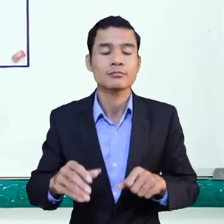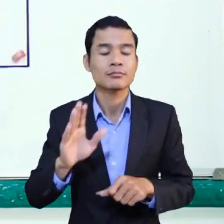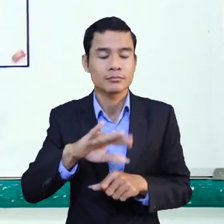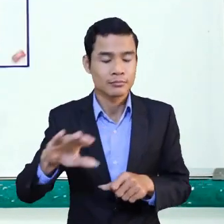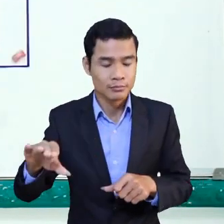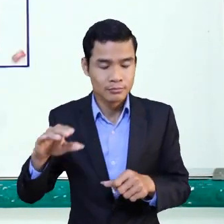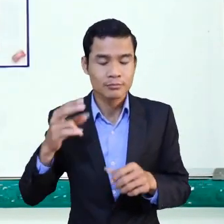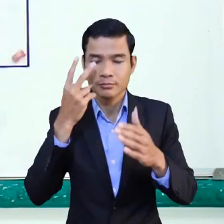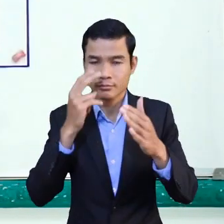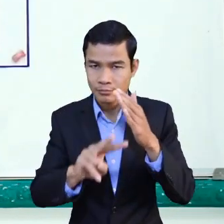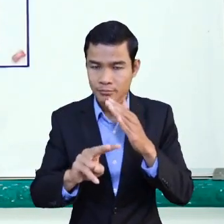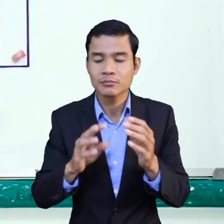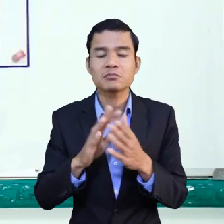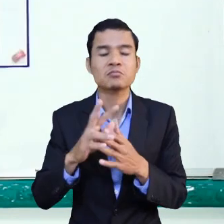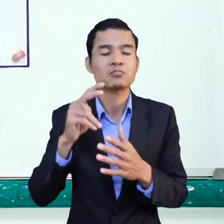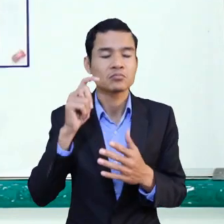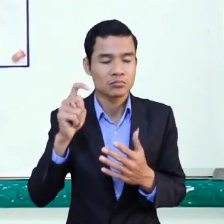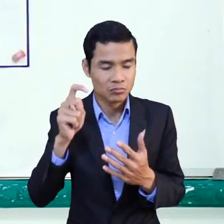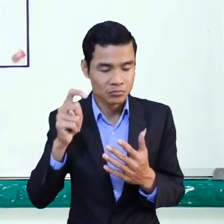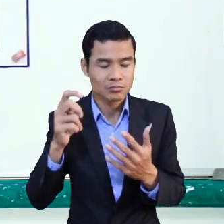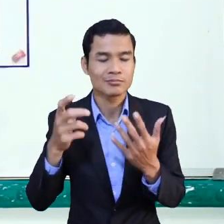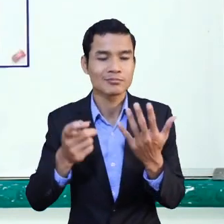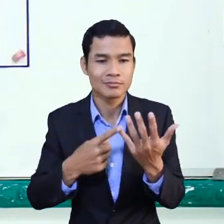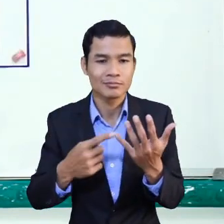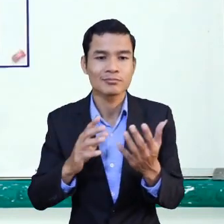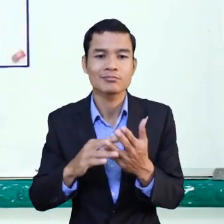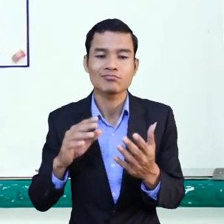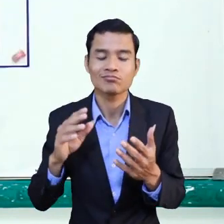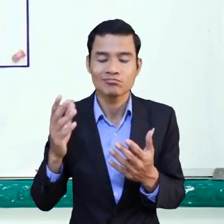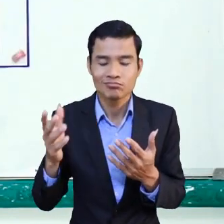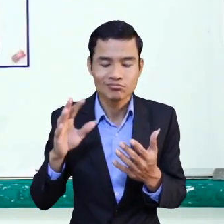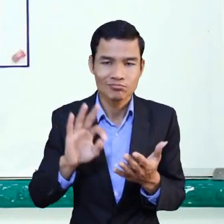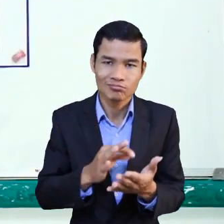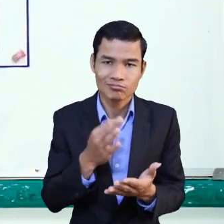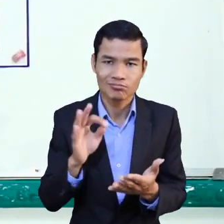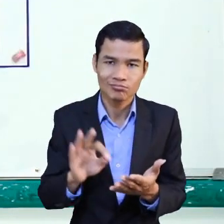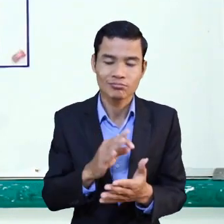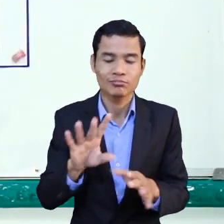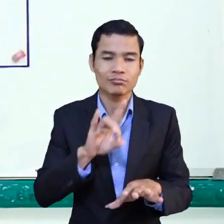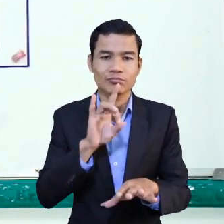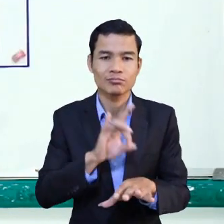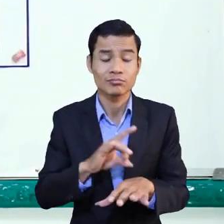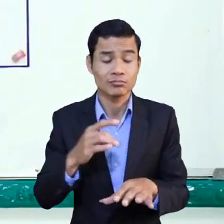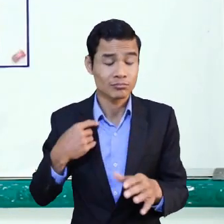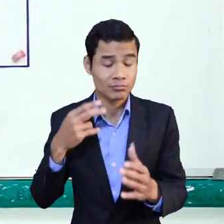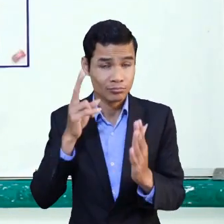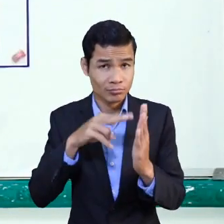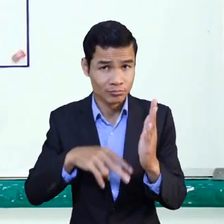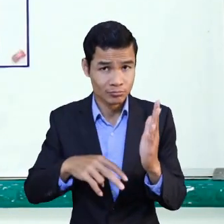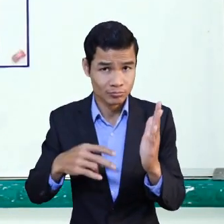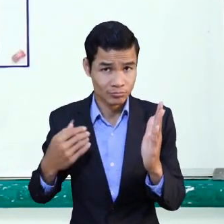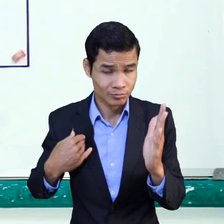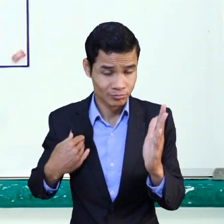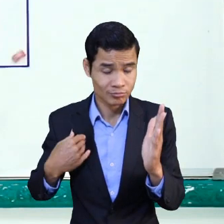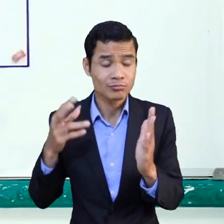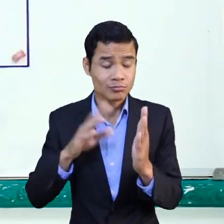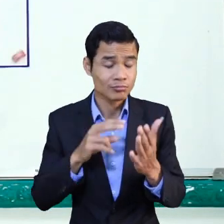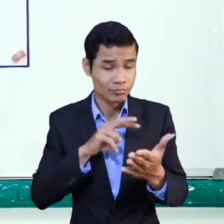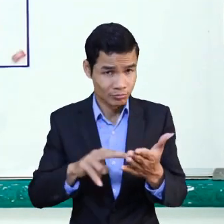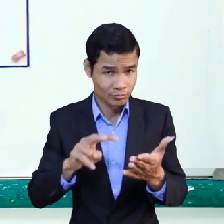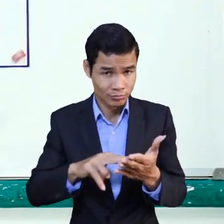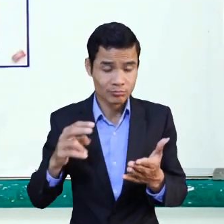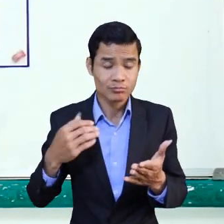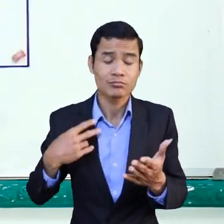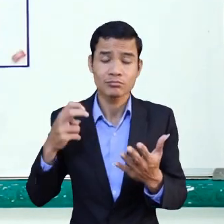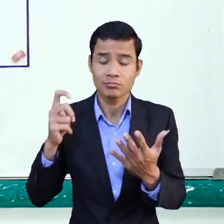កូនទូទាយថាខេហ្នឹងគាត់ដេកូនណាចាពេលដែលយើងអានអត្ថបទមានខេដេកូនចាមានអ